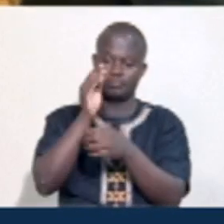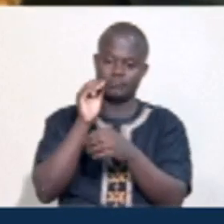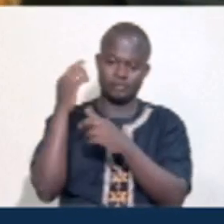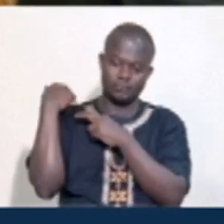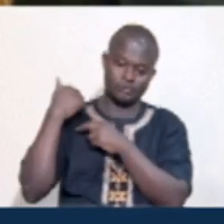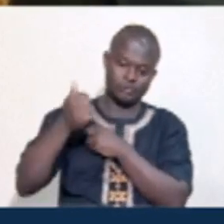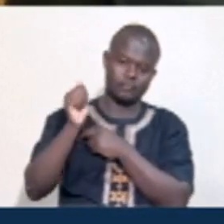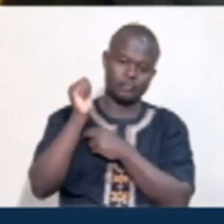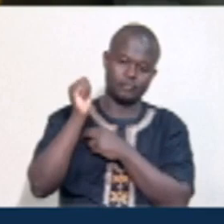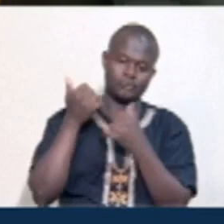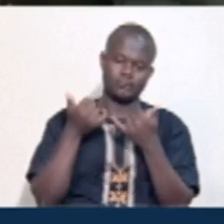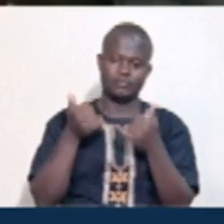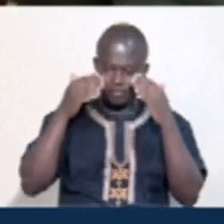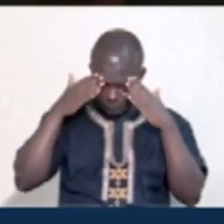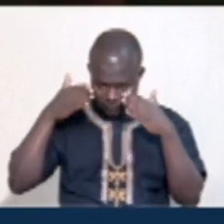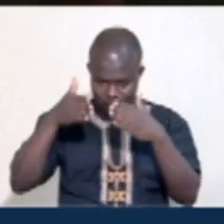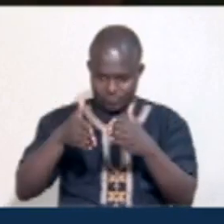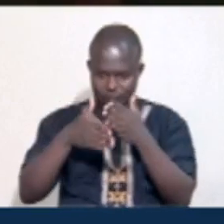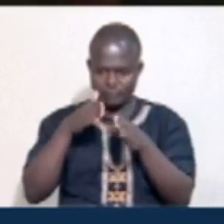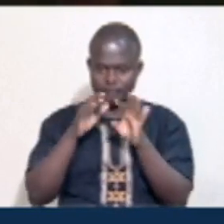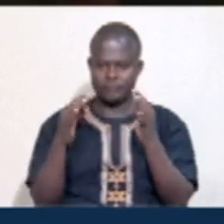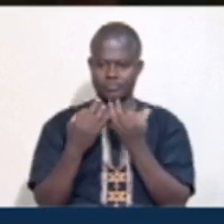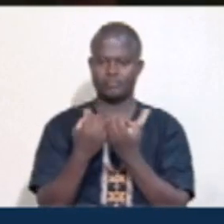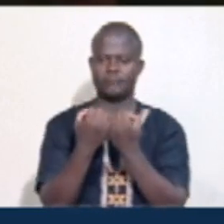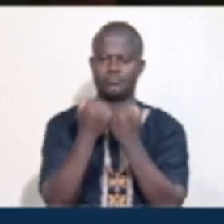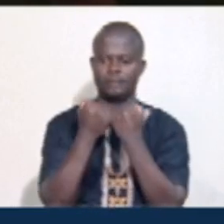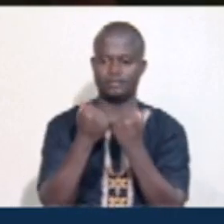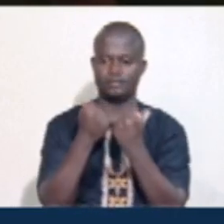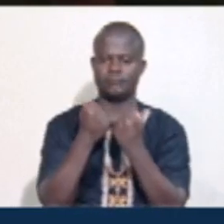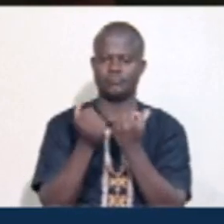zabo. Kuri inshuro yibandaga ku kubaka imiryango ikomeye